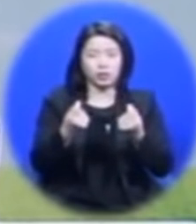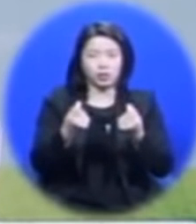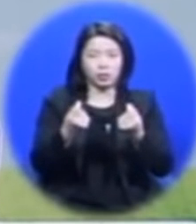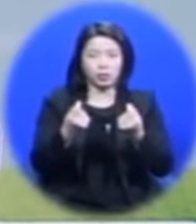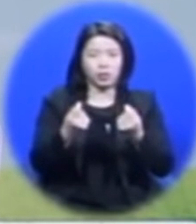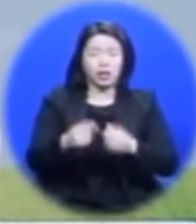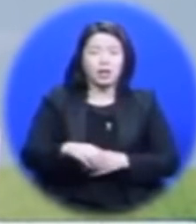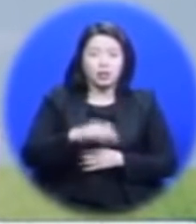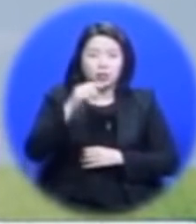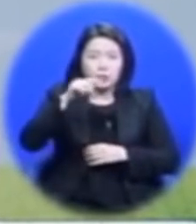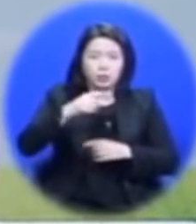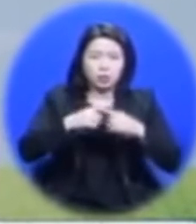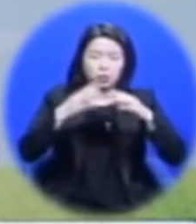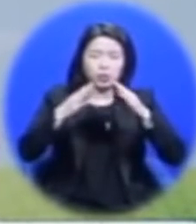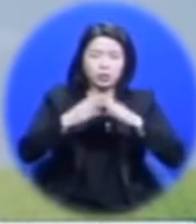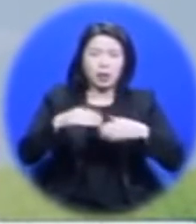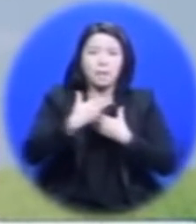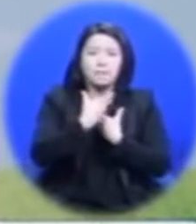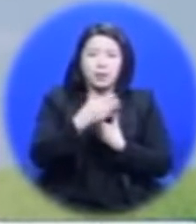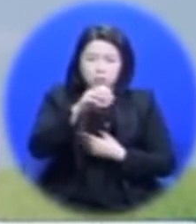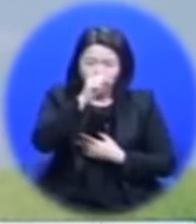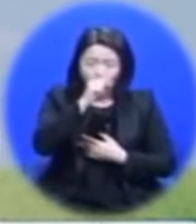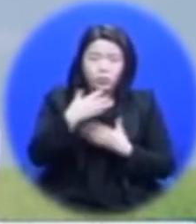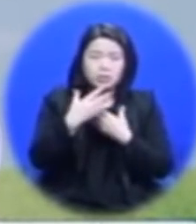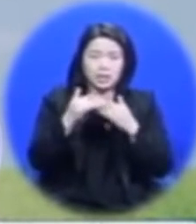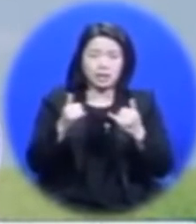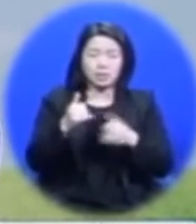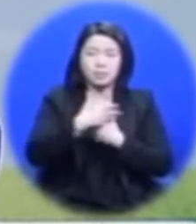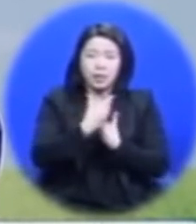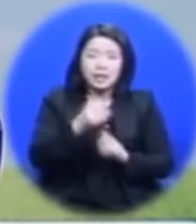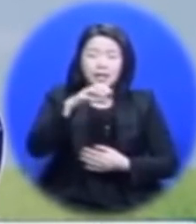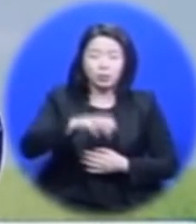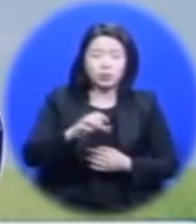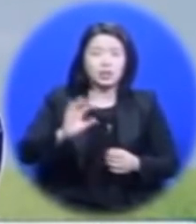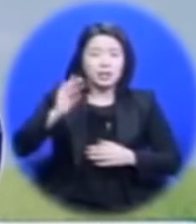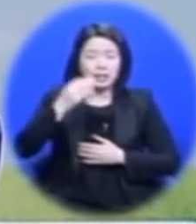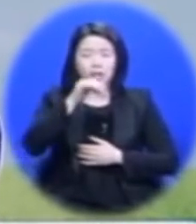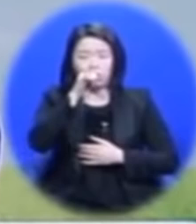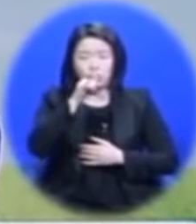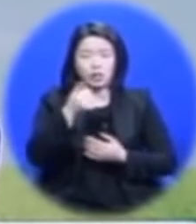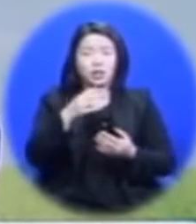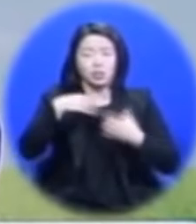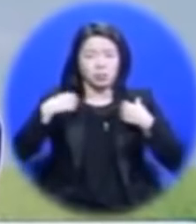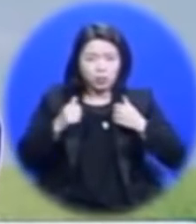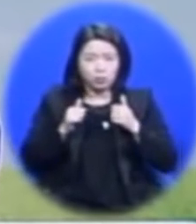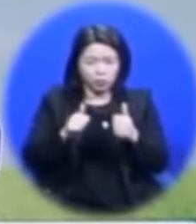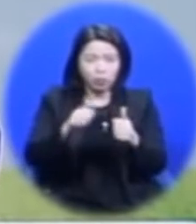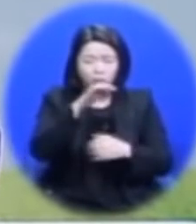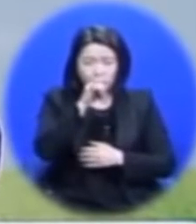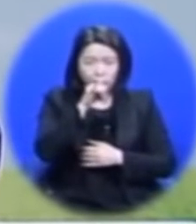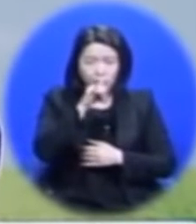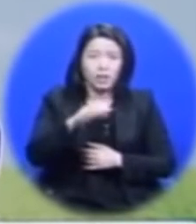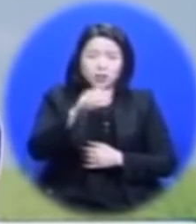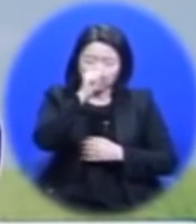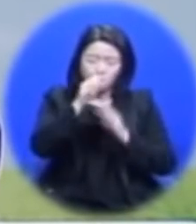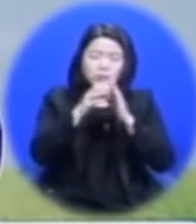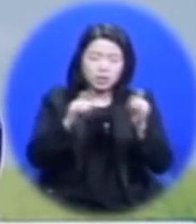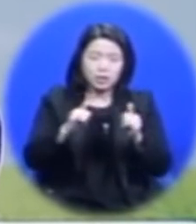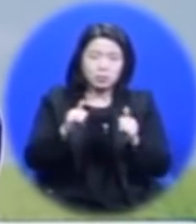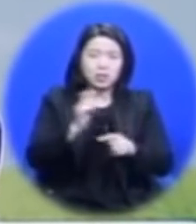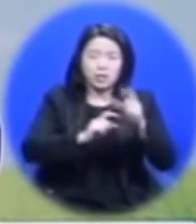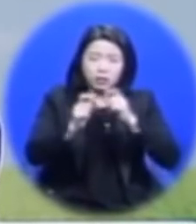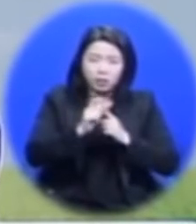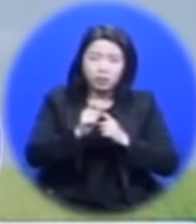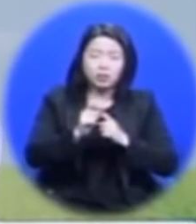편안한 장소가 되기 위해 노력하고 있습니다. 오늘날 교회는 선한 사람이 선한 사람들 앞에서 보다 더